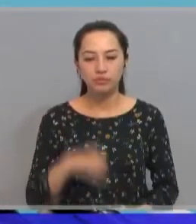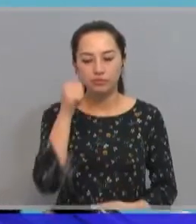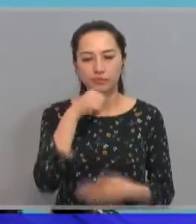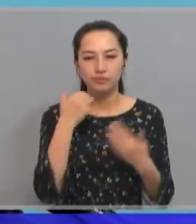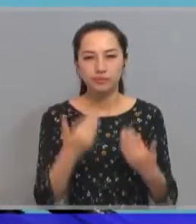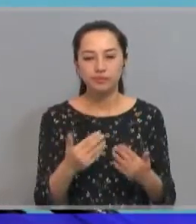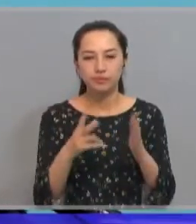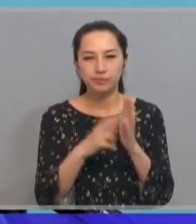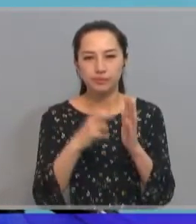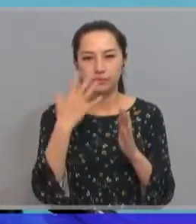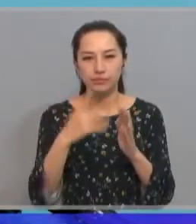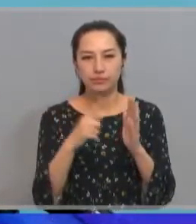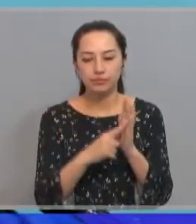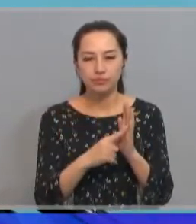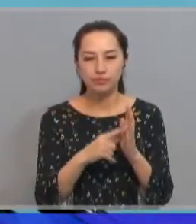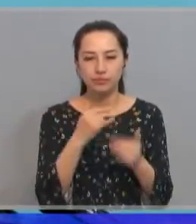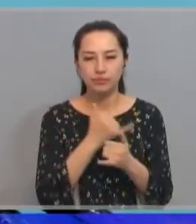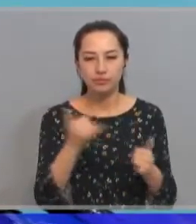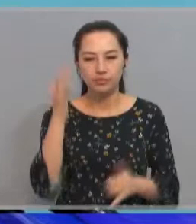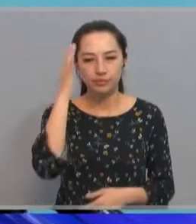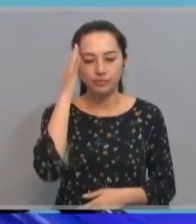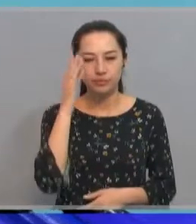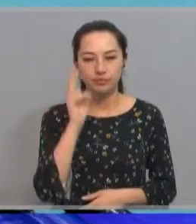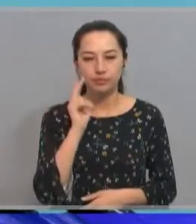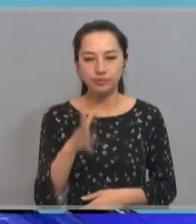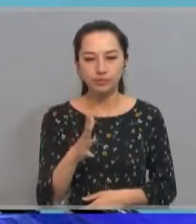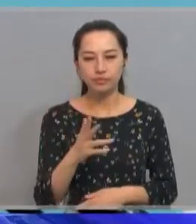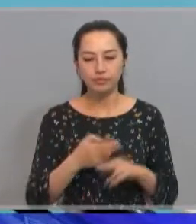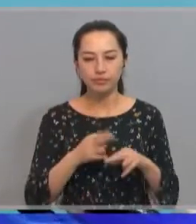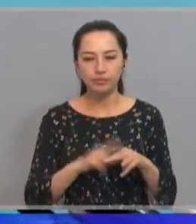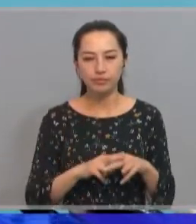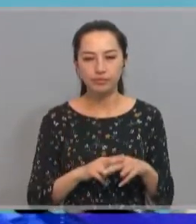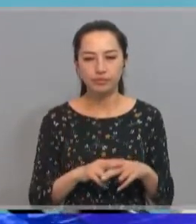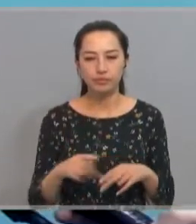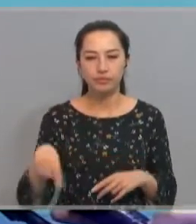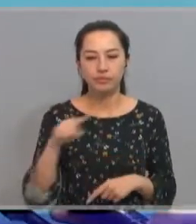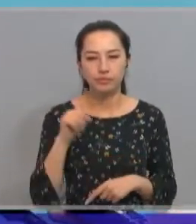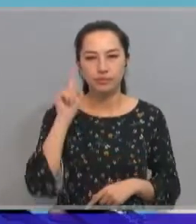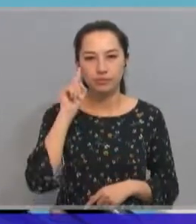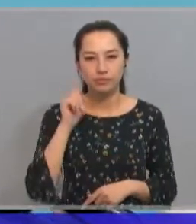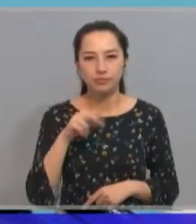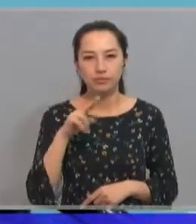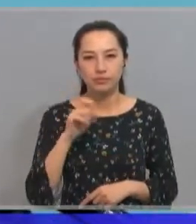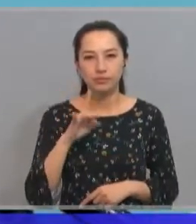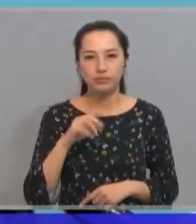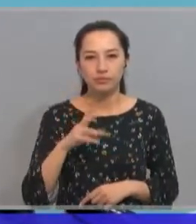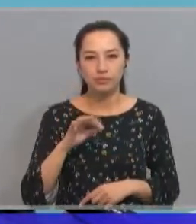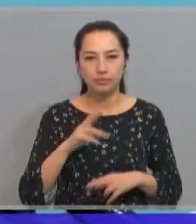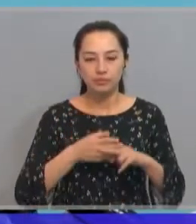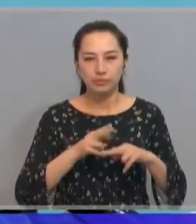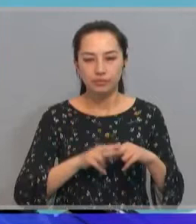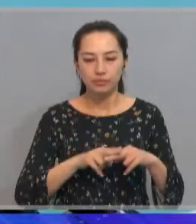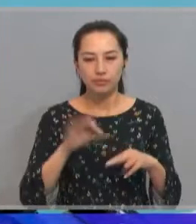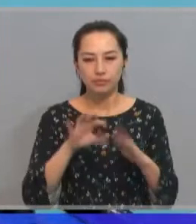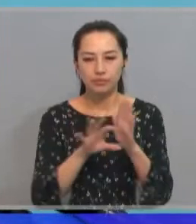857 баспанамен қамтамасыз етеміз деп жатыр. Сондықтан енді өздеріңізге белгілі, былтыр партия